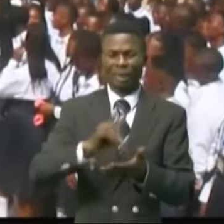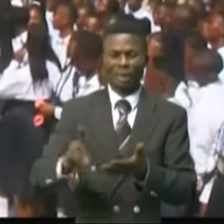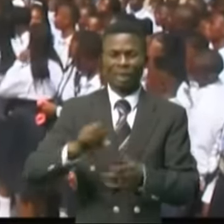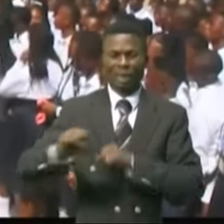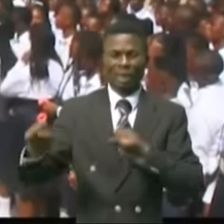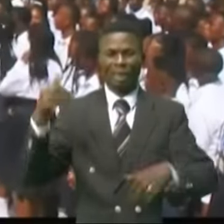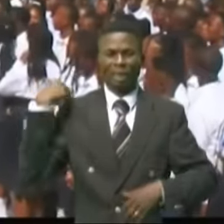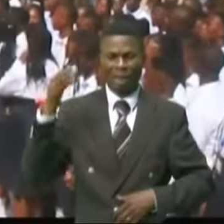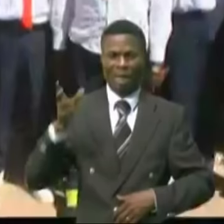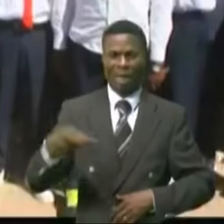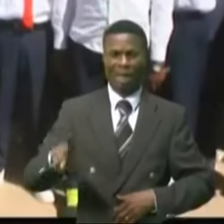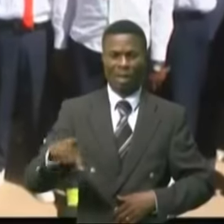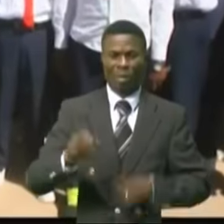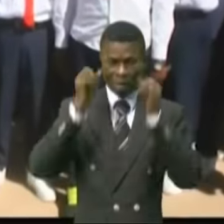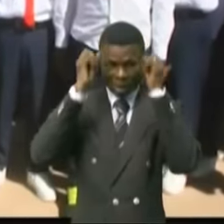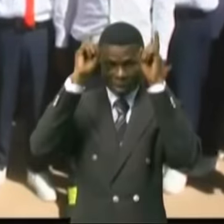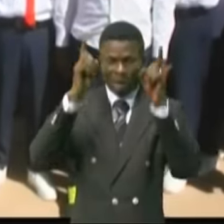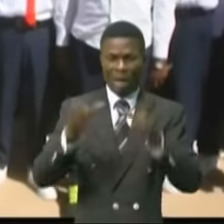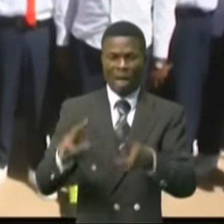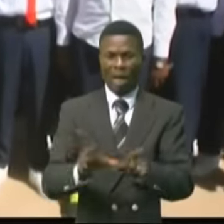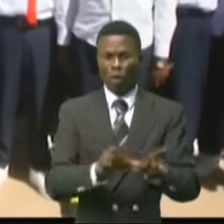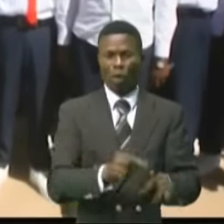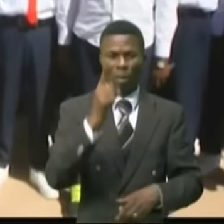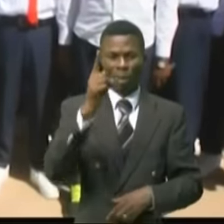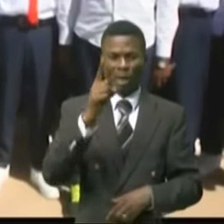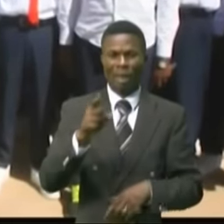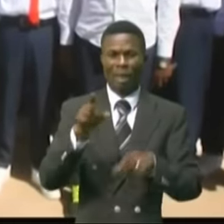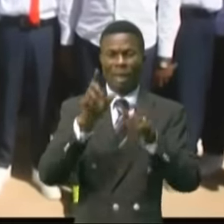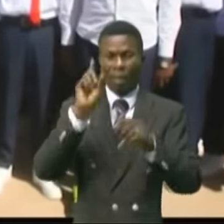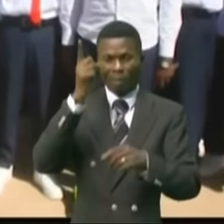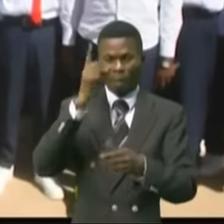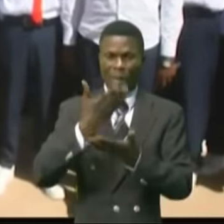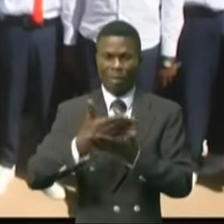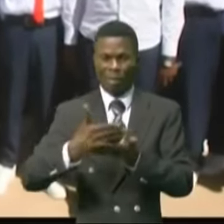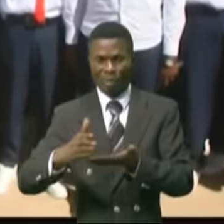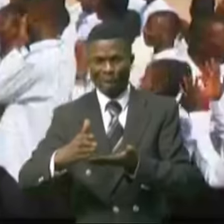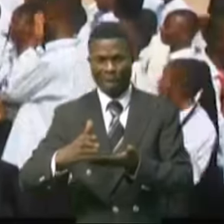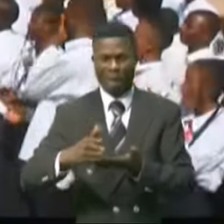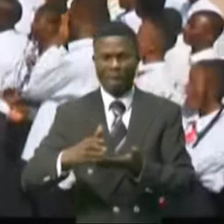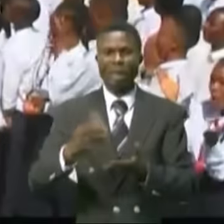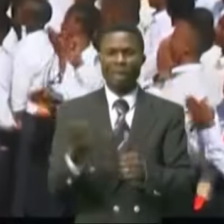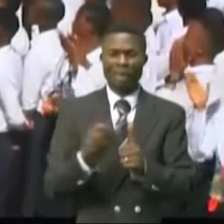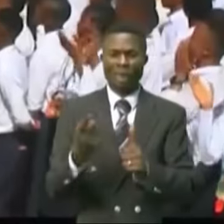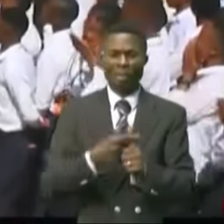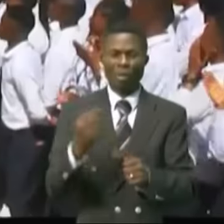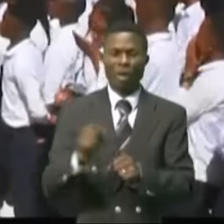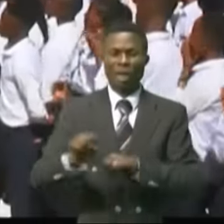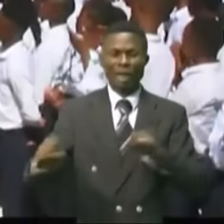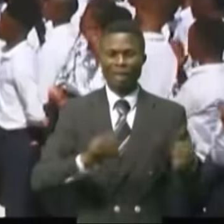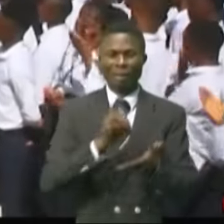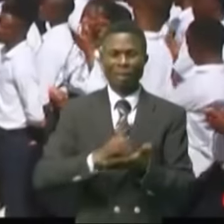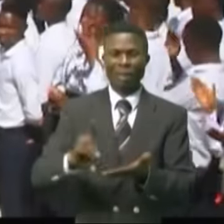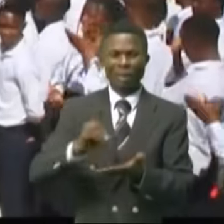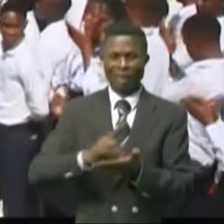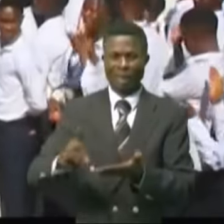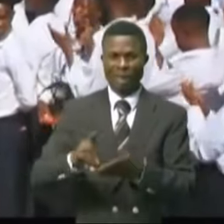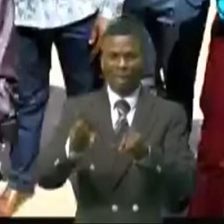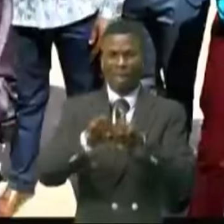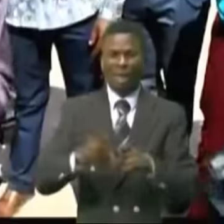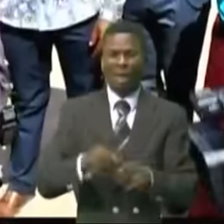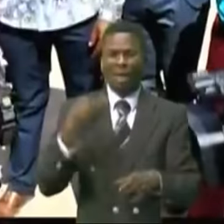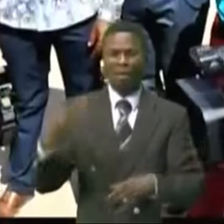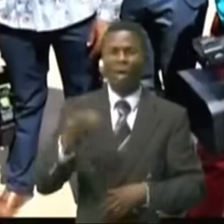dans la province éducationnelle Lualaba 1. Pour cette première étape, qui consiste à la hors session de la dissertation et l'oral des